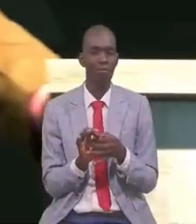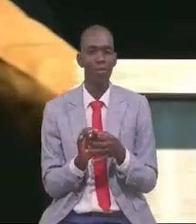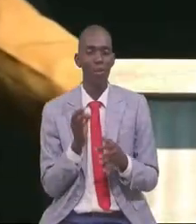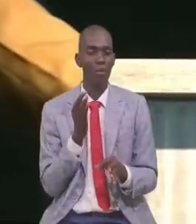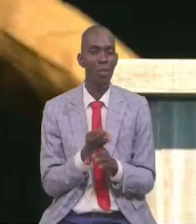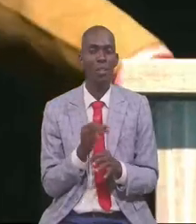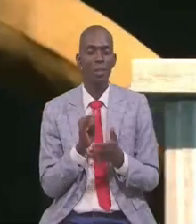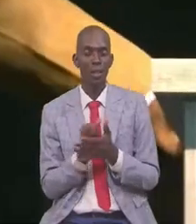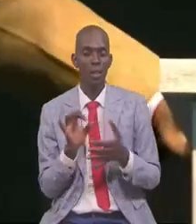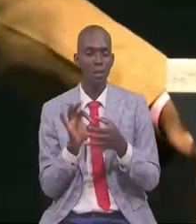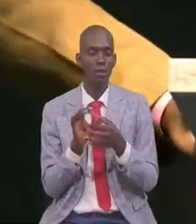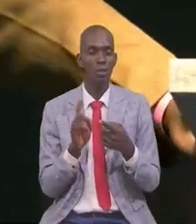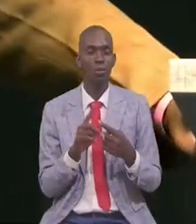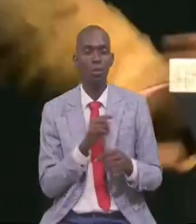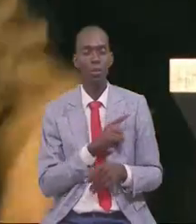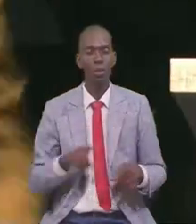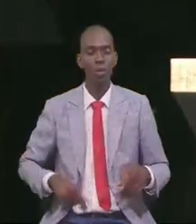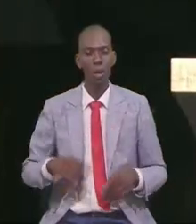qui s'attache au Seigneur et qui dit,